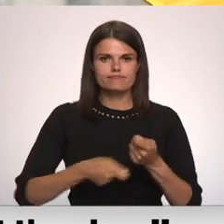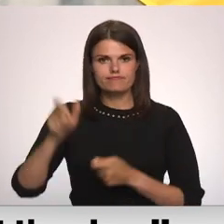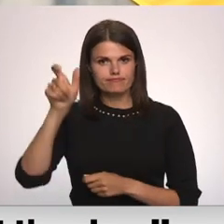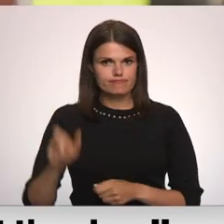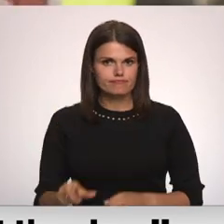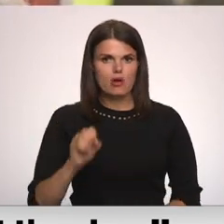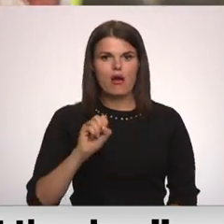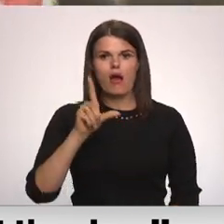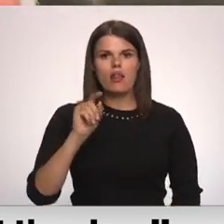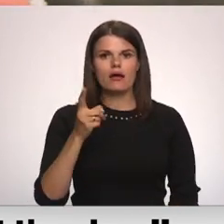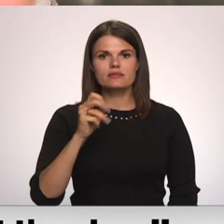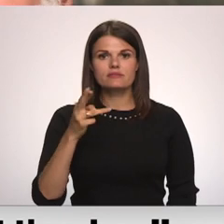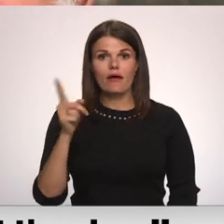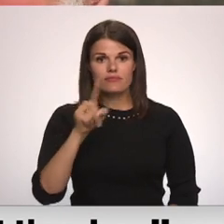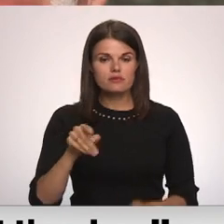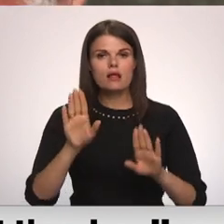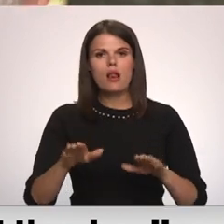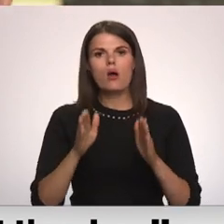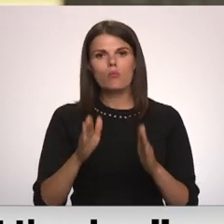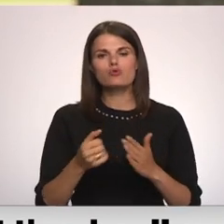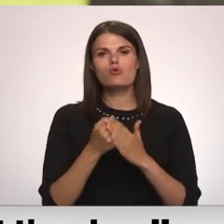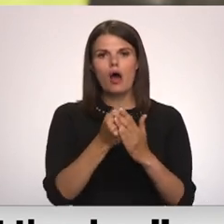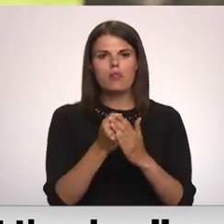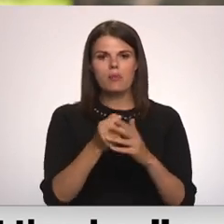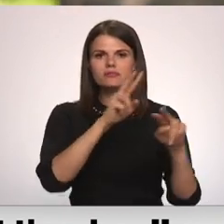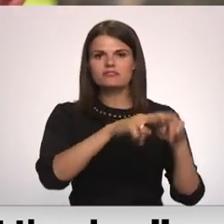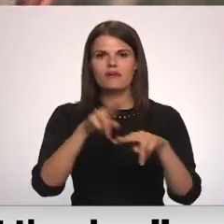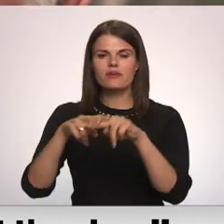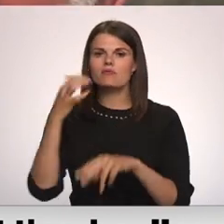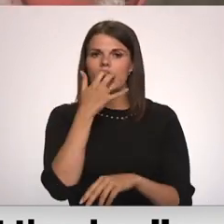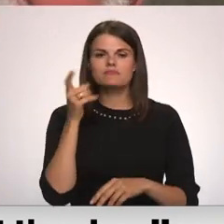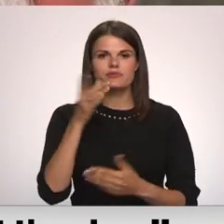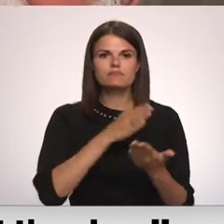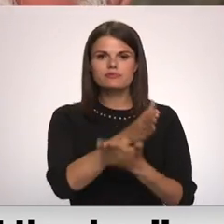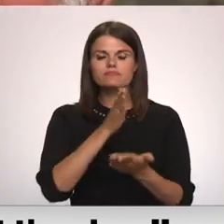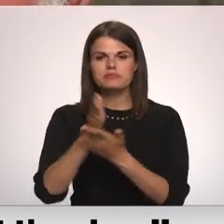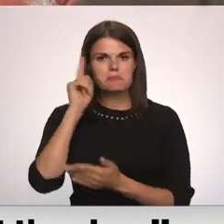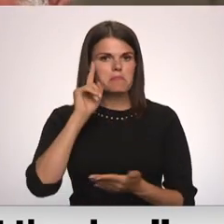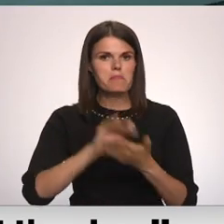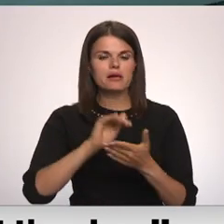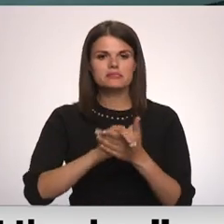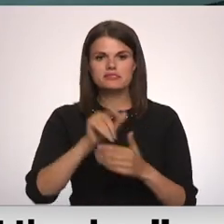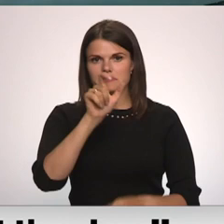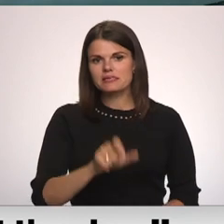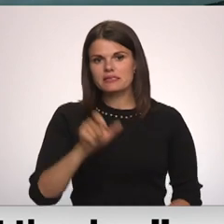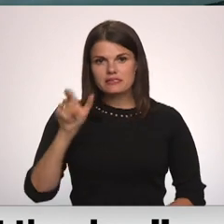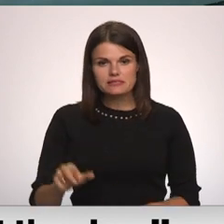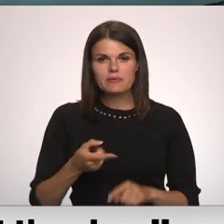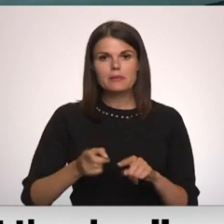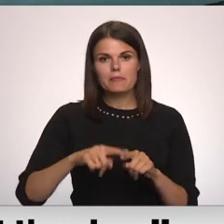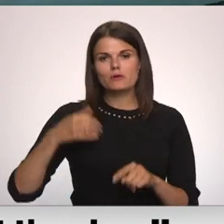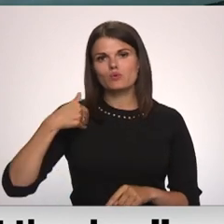Aleksandru Cimermani. Lai fondam veidot atbalsta punktus ārvalstīs, viņi vērsušies pie pazīstamajiem cilvēkiem. Tā no Kuldīgā